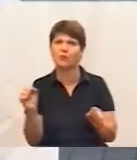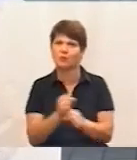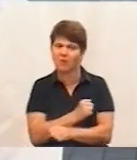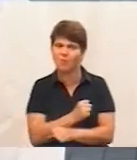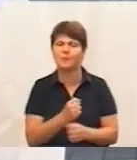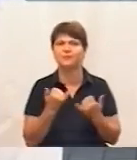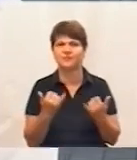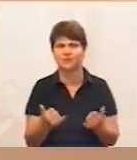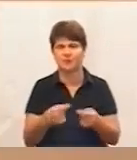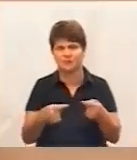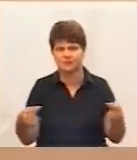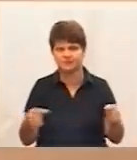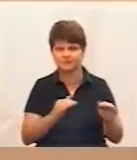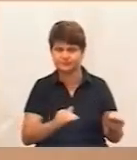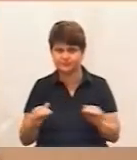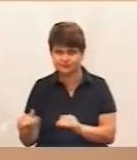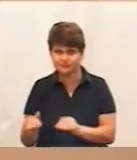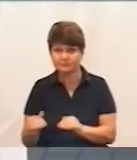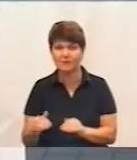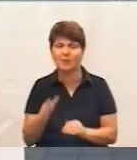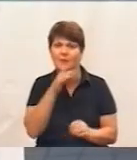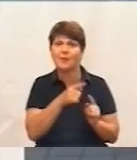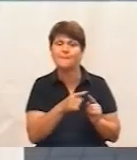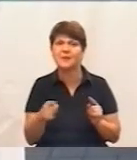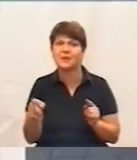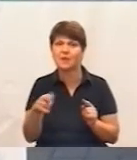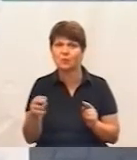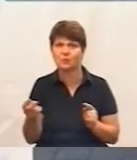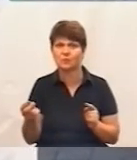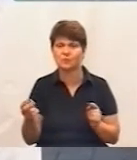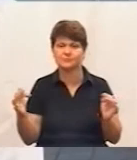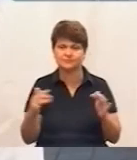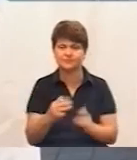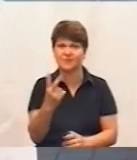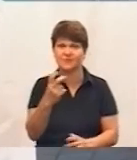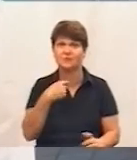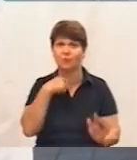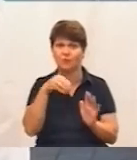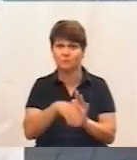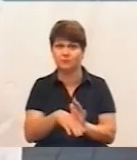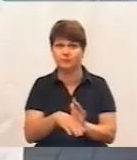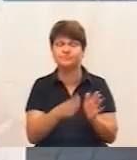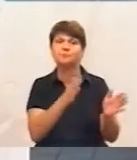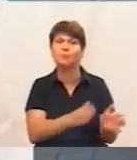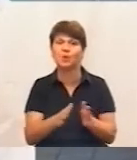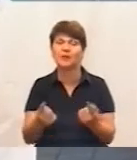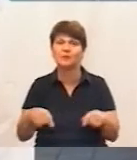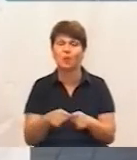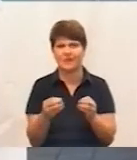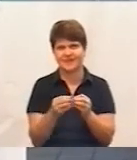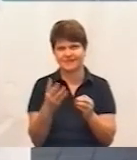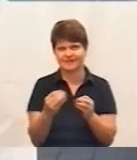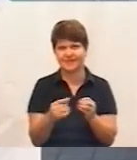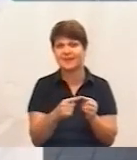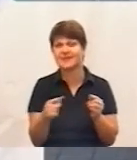травматичні для решти дітей. Якщо за цей період зберуться 200 голосів, порядок такий, що в 10-денний